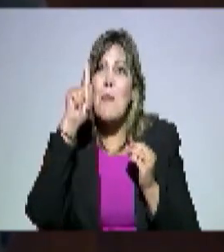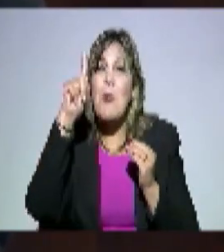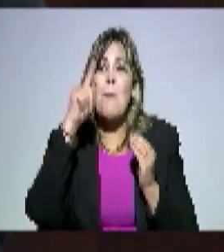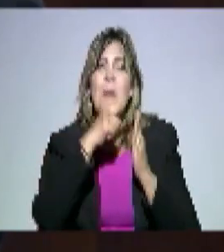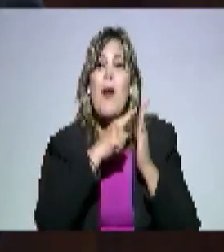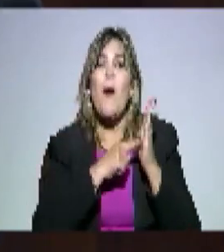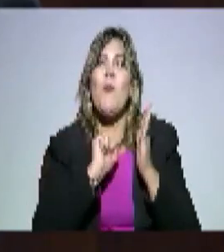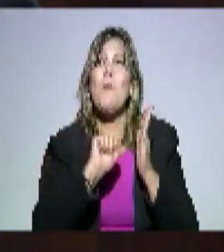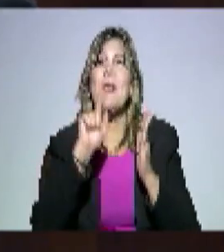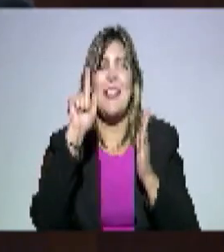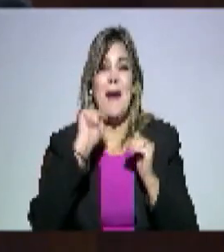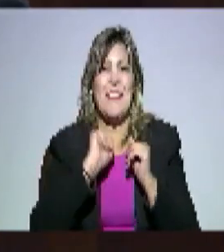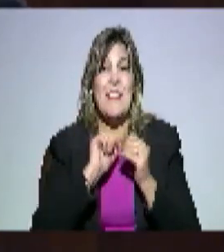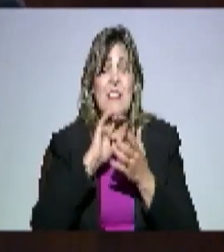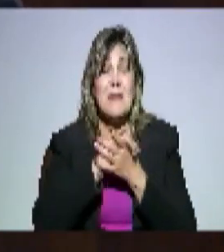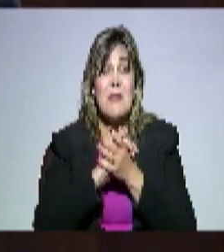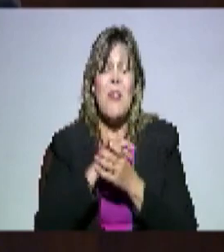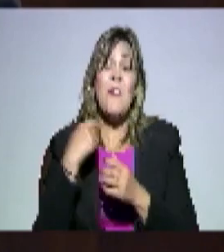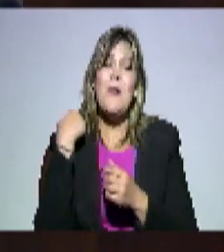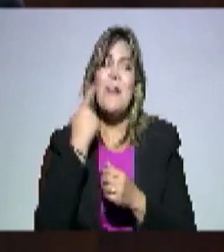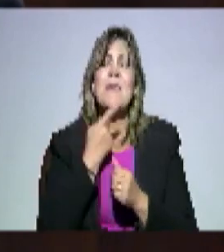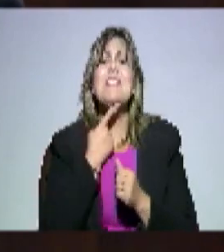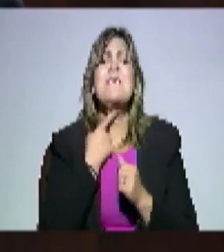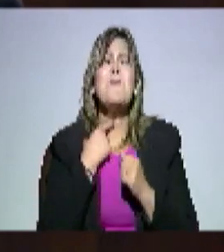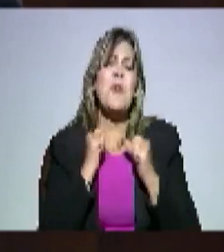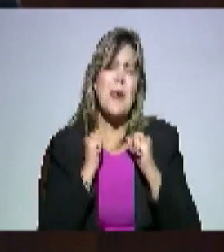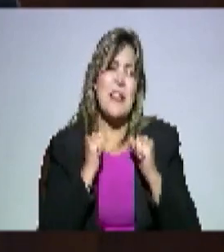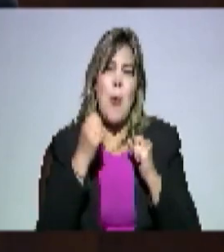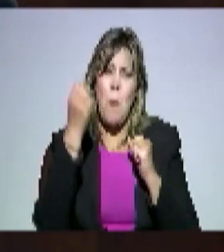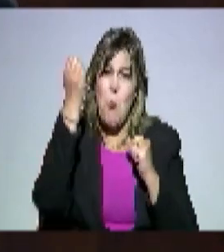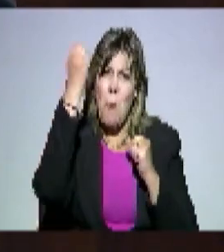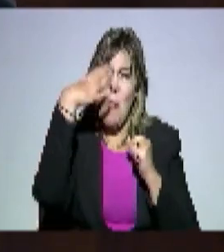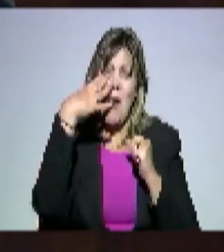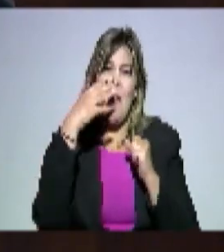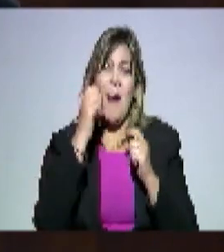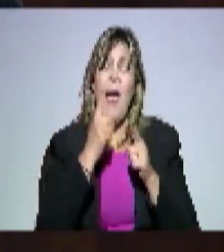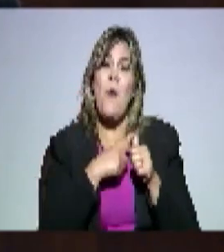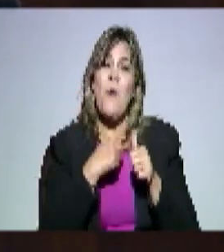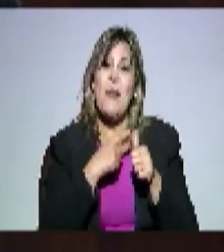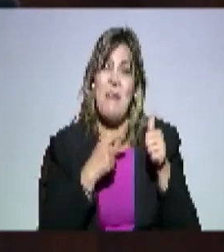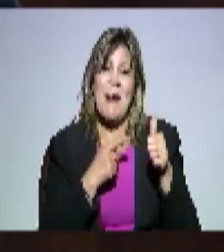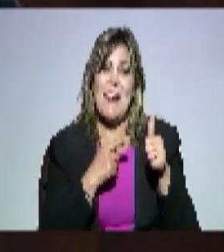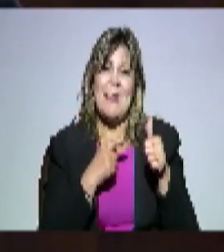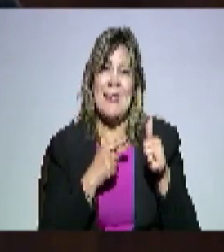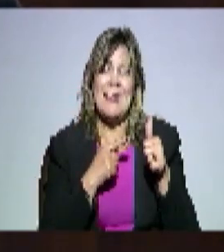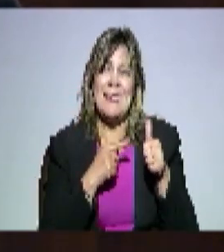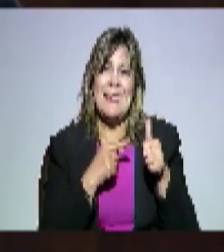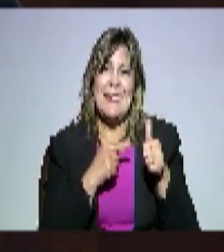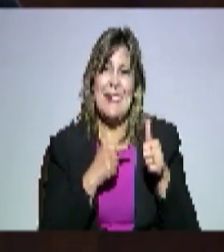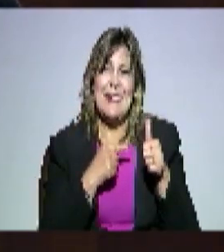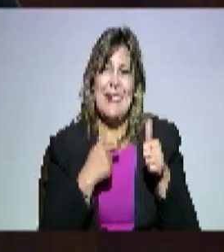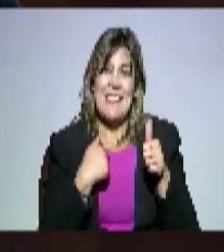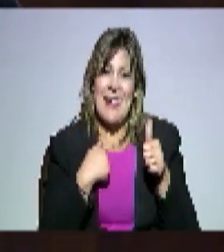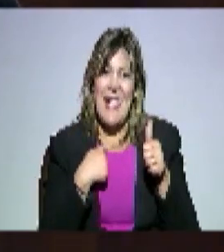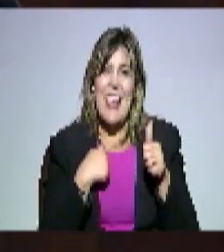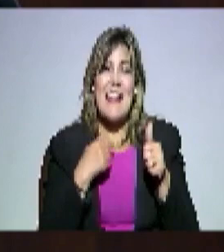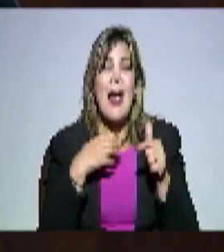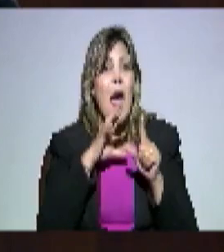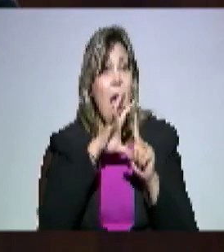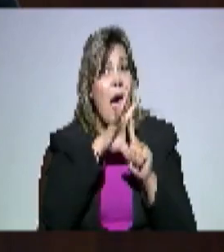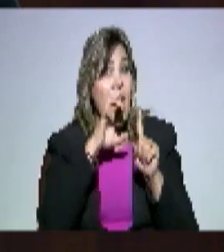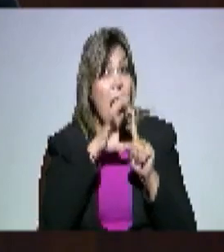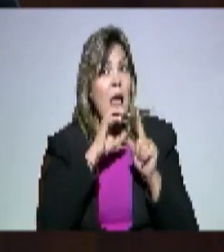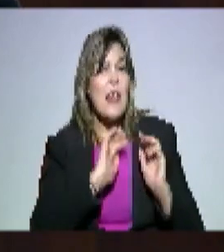للتنفيذ صداقه القديسين ممتعه ليها بركات قلنا اول بركه ليها ان انا هتمثل